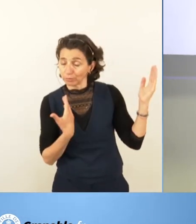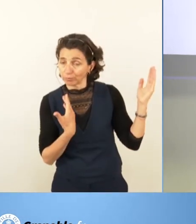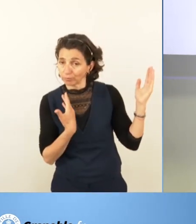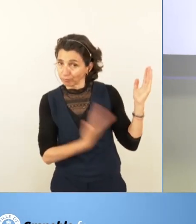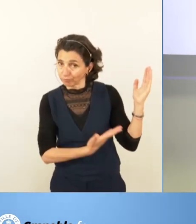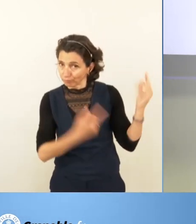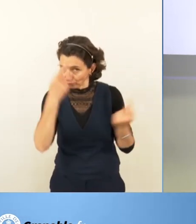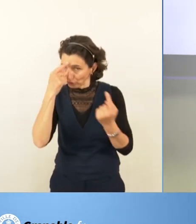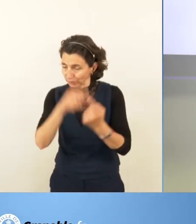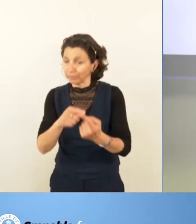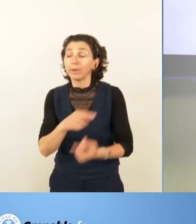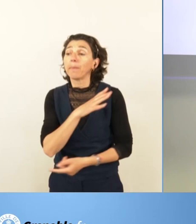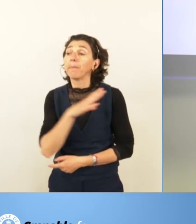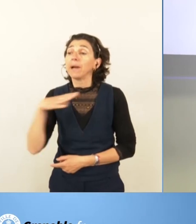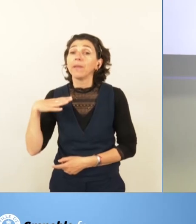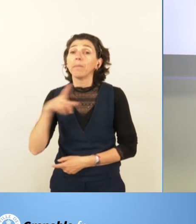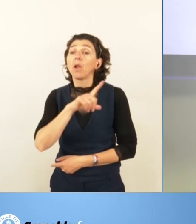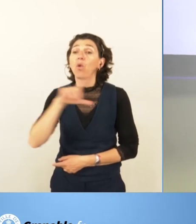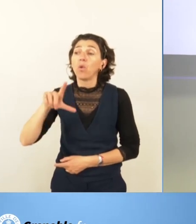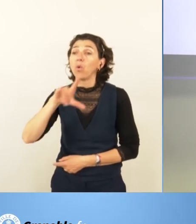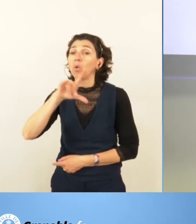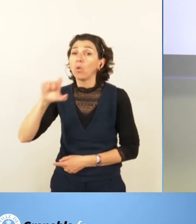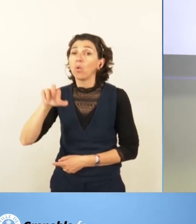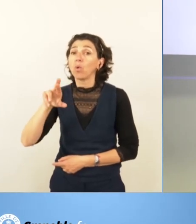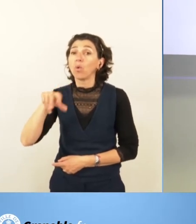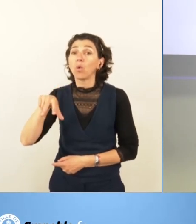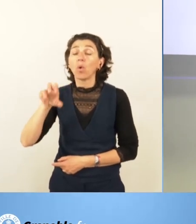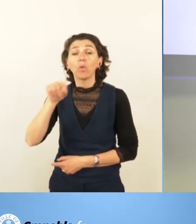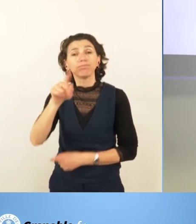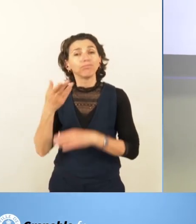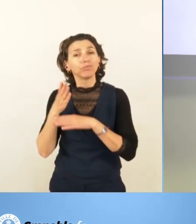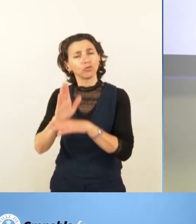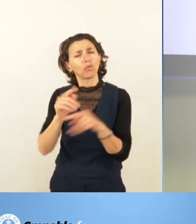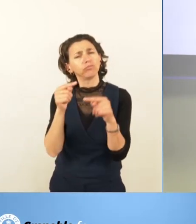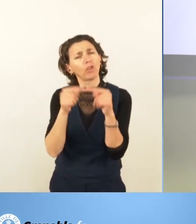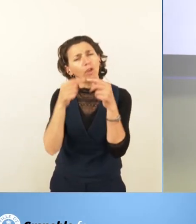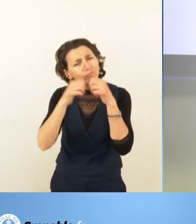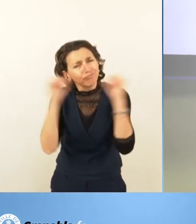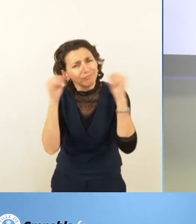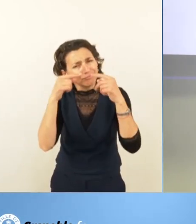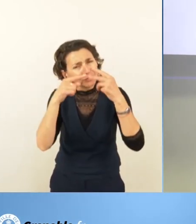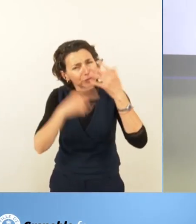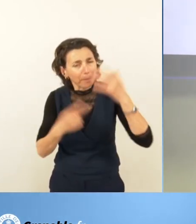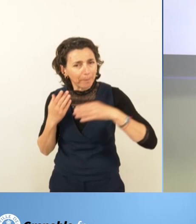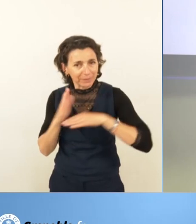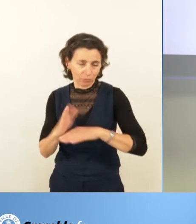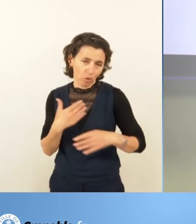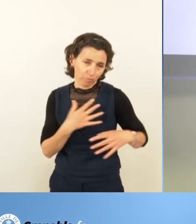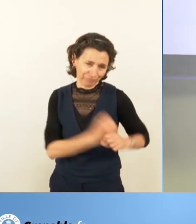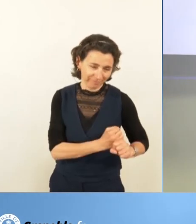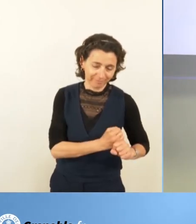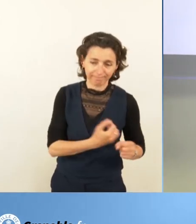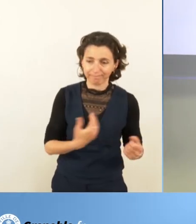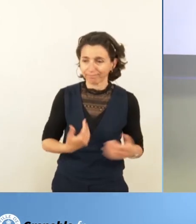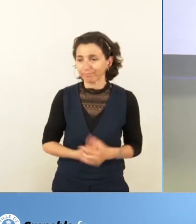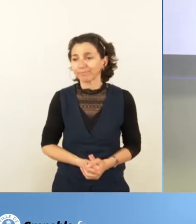Madame l'heureux vous allez nous présenter de façon beaucoup plus détaillée que ce que je viens de faire